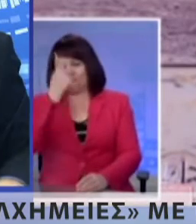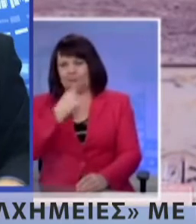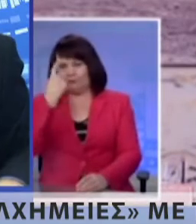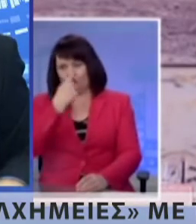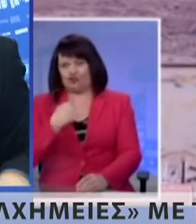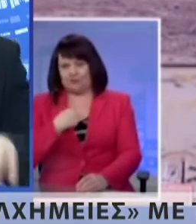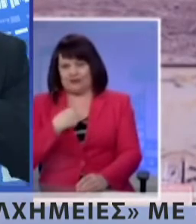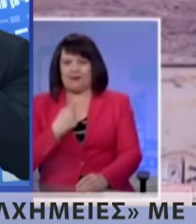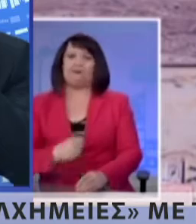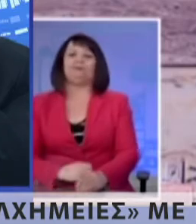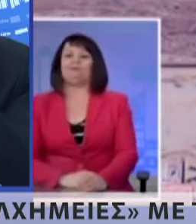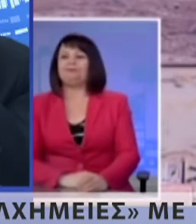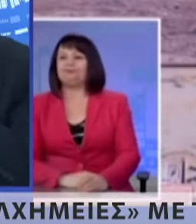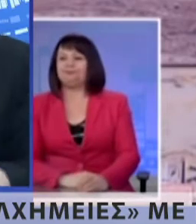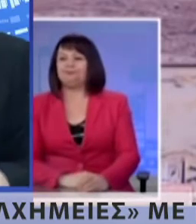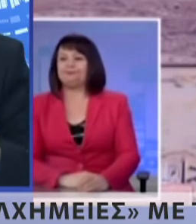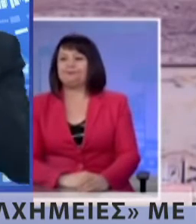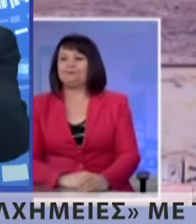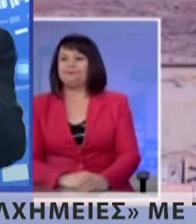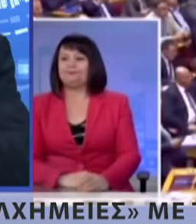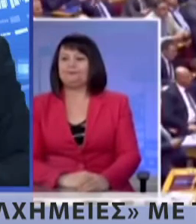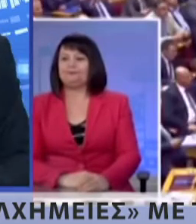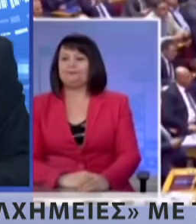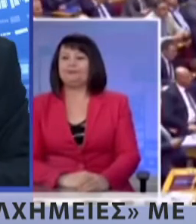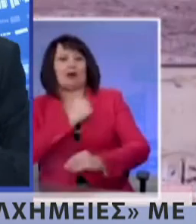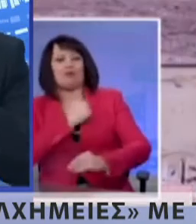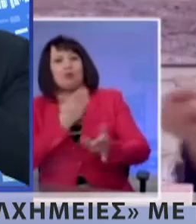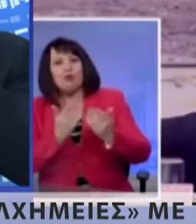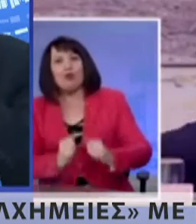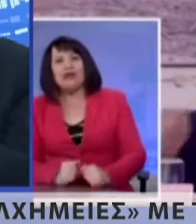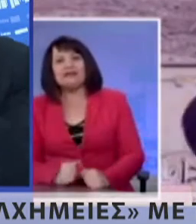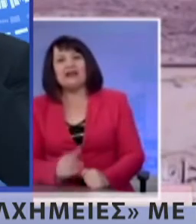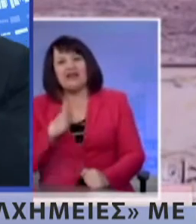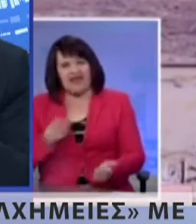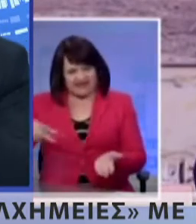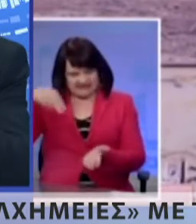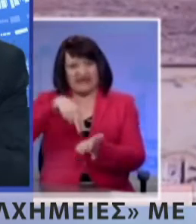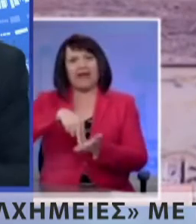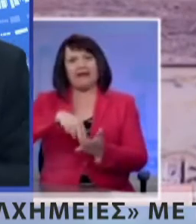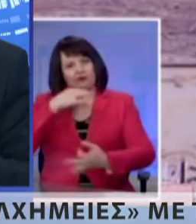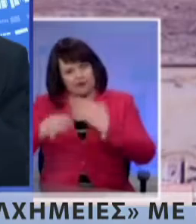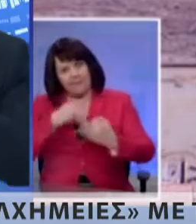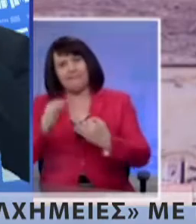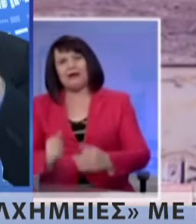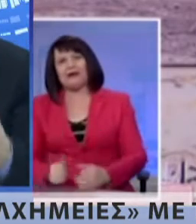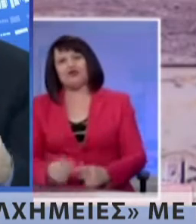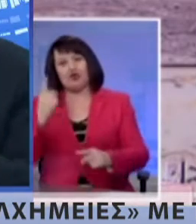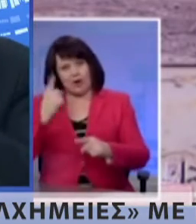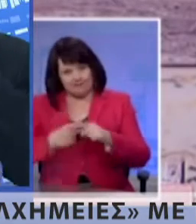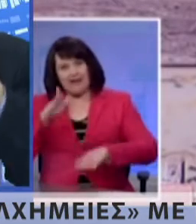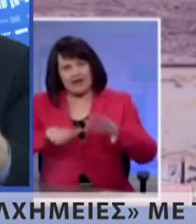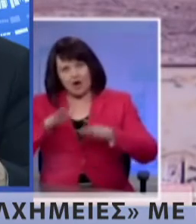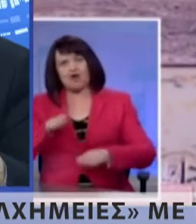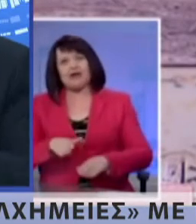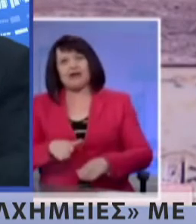την κοινοβουλευτική του ομάδα. Αυτό προσπαθεί να βρει ο κύριος Βούτσης, είναι ο πρόεδρος της Βουλής, ο κομματικότερος όλων των προέδρων της Βουλής. Και επειδή δεν βρέθηκε